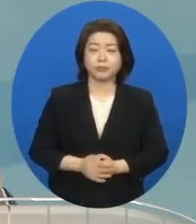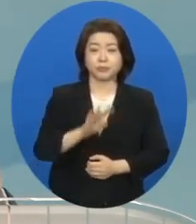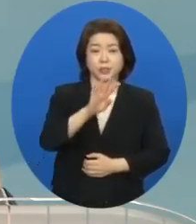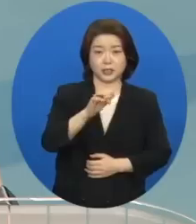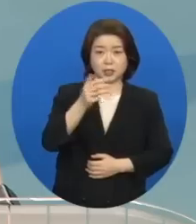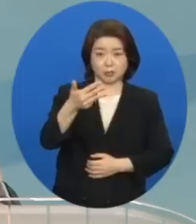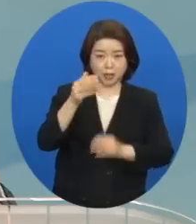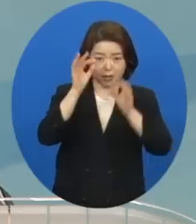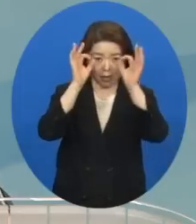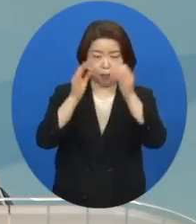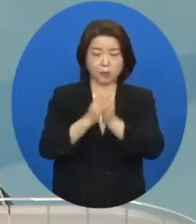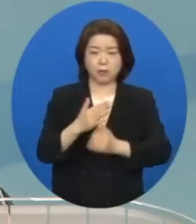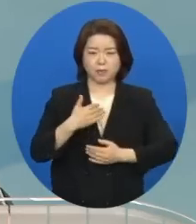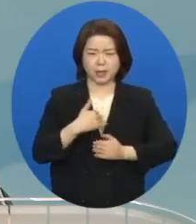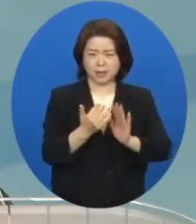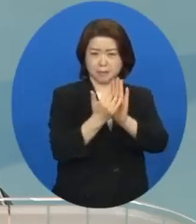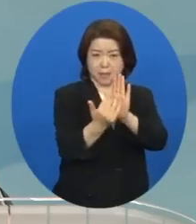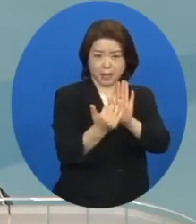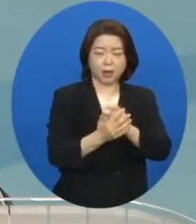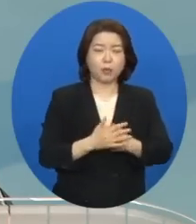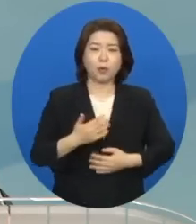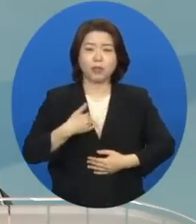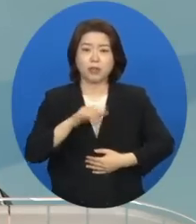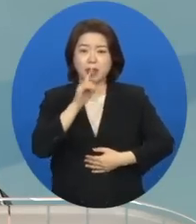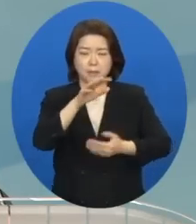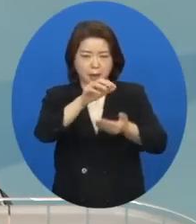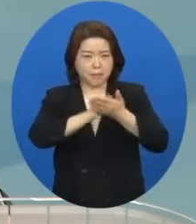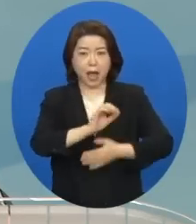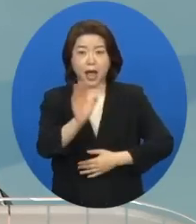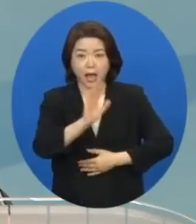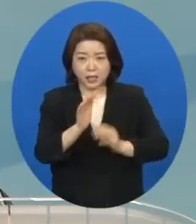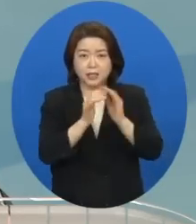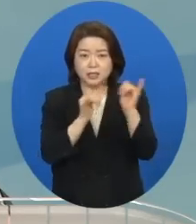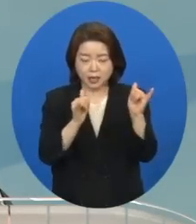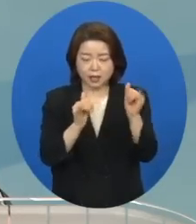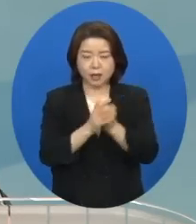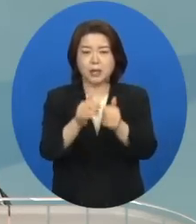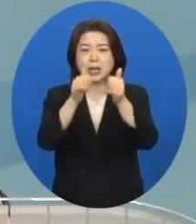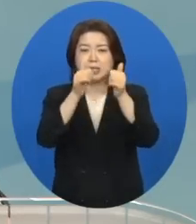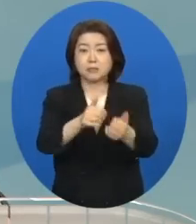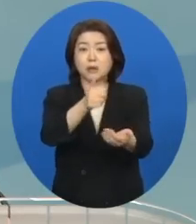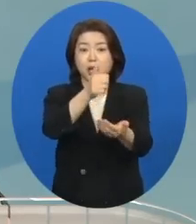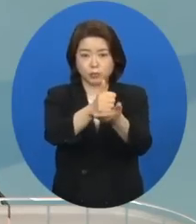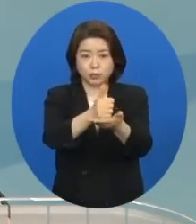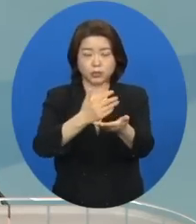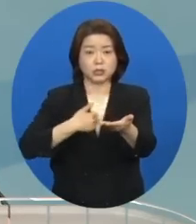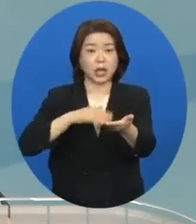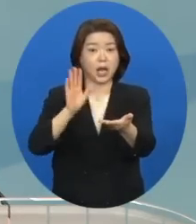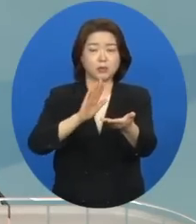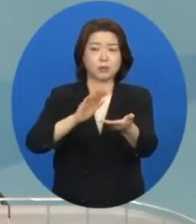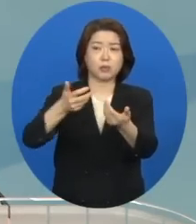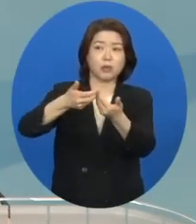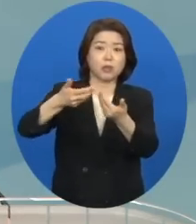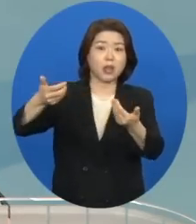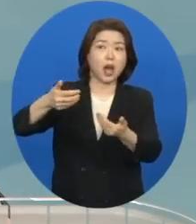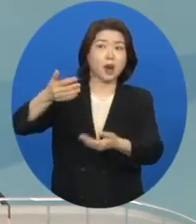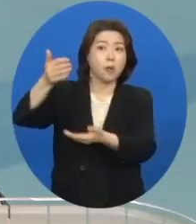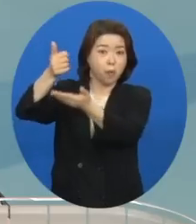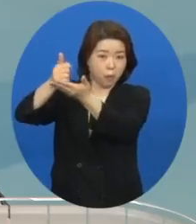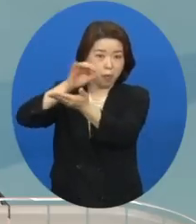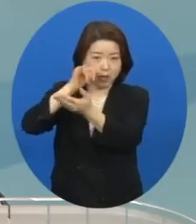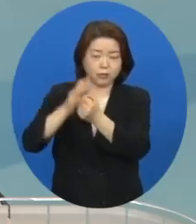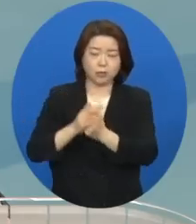48절에 보면 나를 배척하고 내 말을 받아들이지 않는 사람을 심판하시는 분이 따로 계시다. 내가 말한